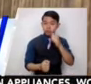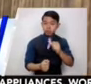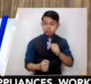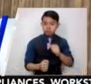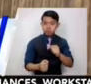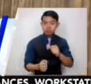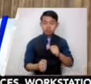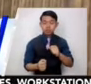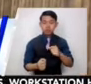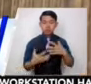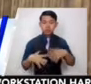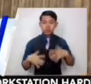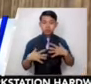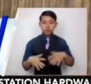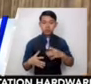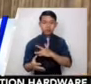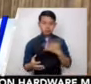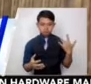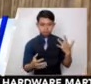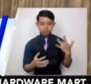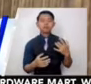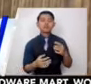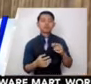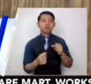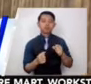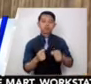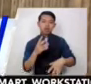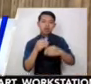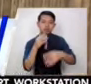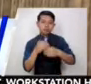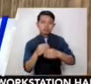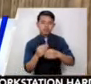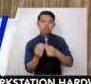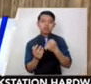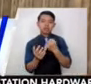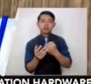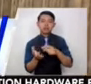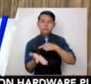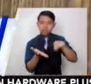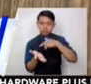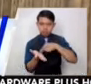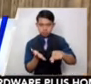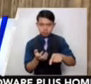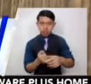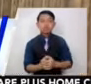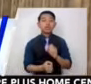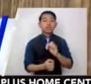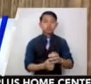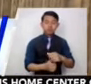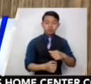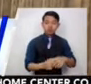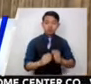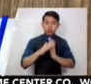nila ang tip ng mga nanonood, yung nagkakagusto nun. At the same time, pag nagustuhan ka ng isang customer, kasi pag ganyan,